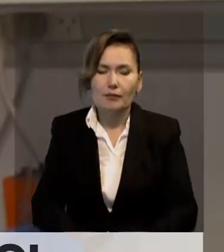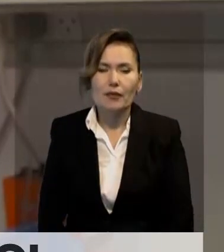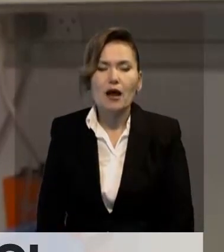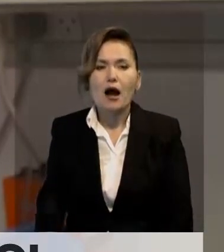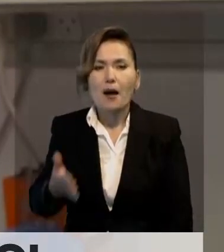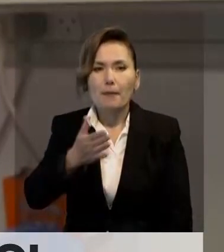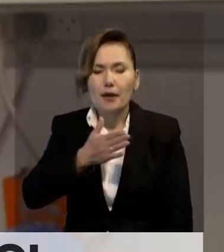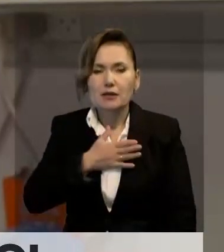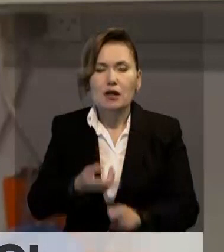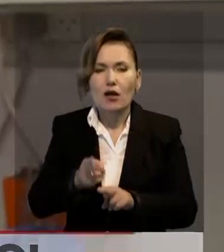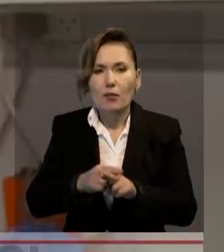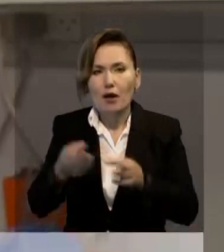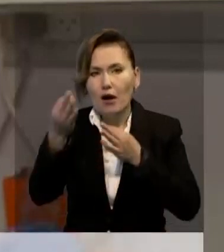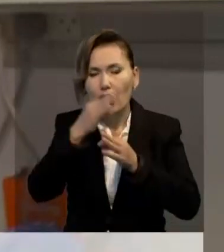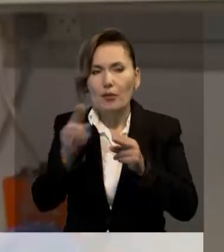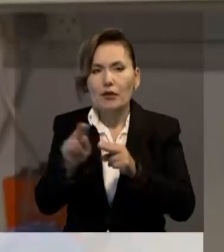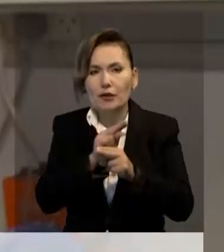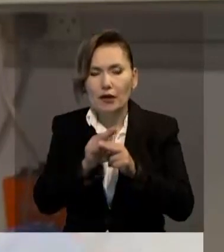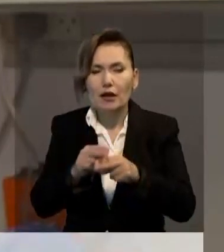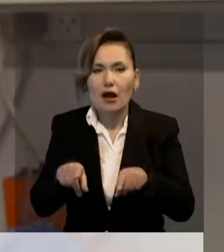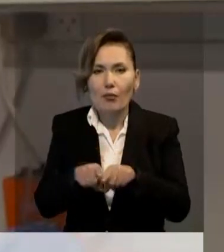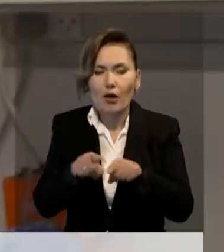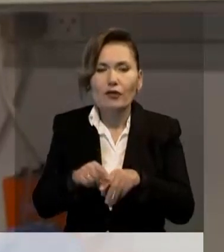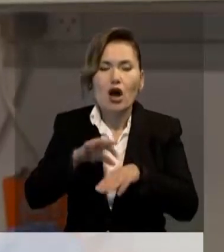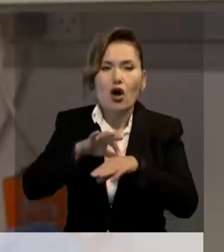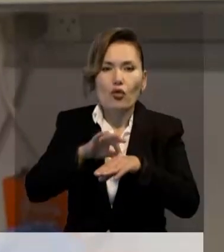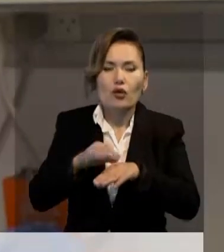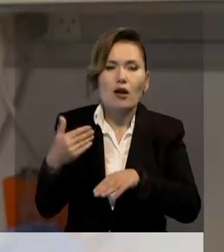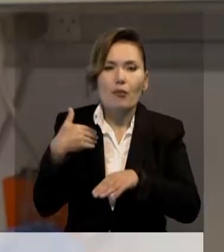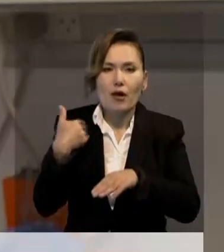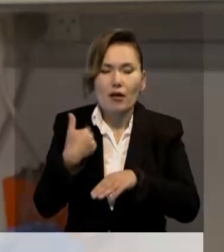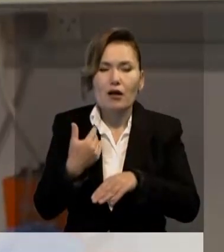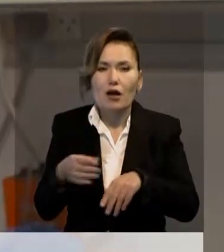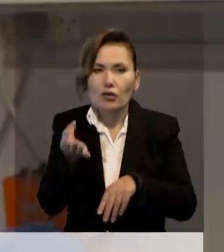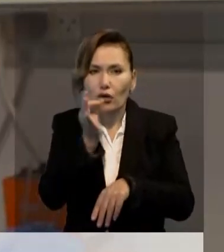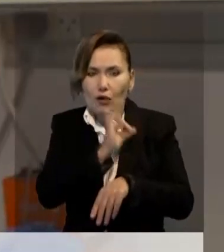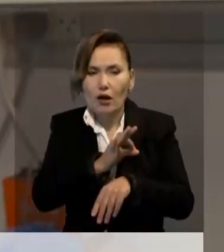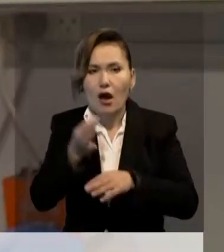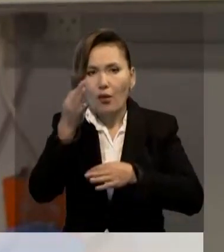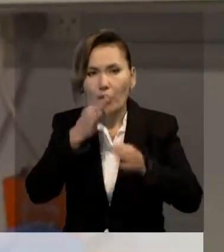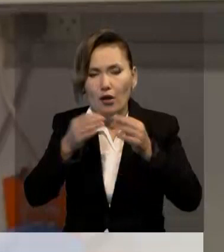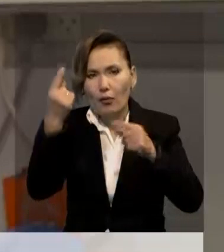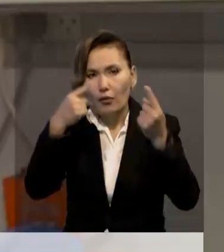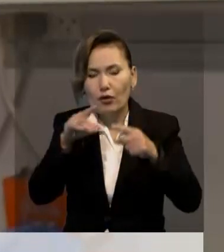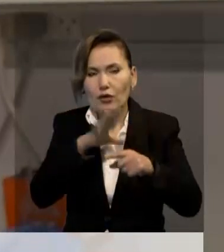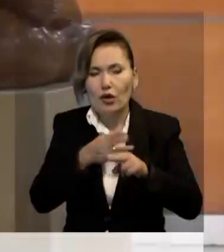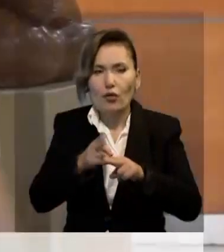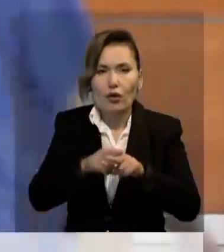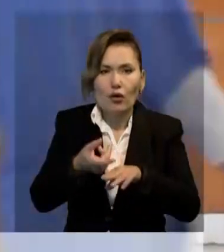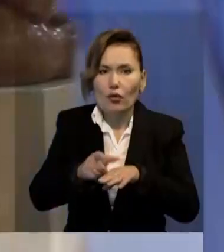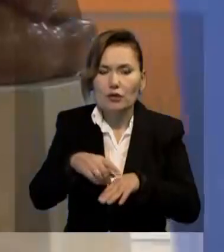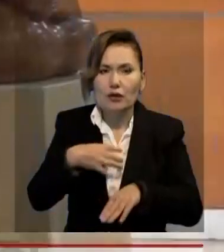Біз регенерацияның гендік механизмін қосатын әрі жанамай әсер бермейтін агенттерді анықтауымыз керек. Бұл әрі қарай препарат жасау үшін